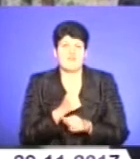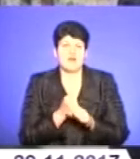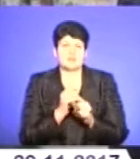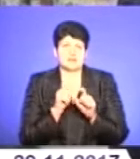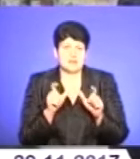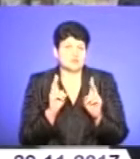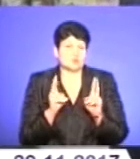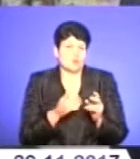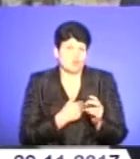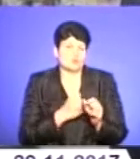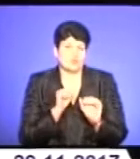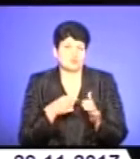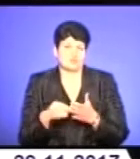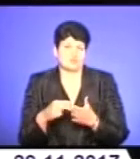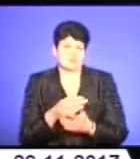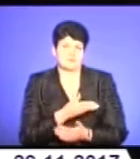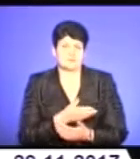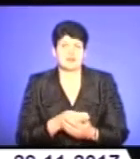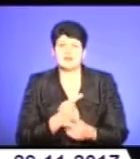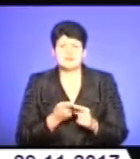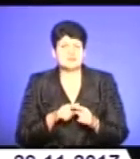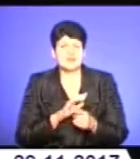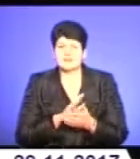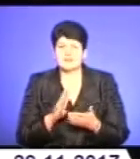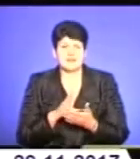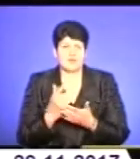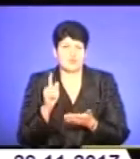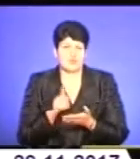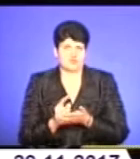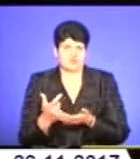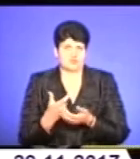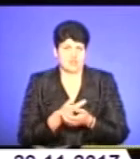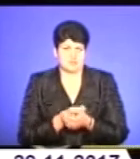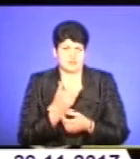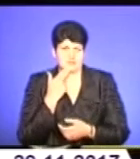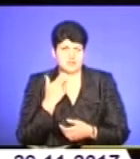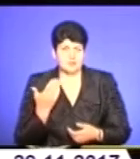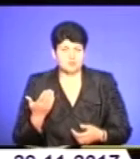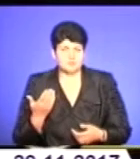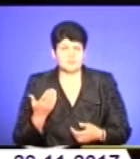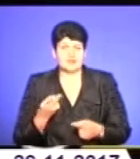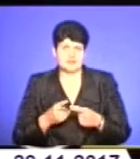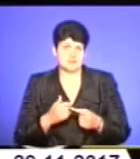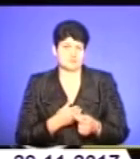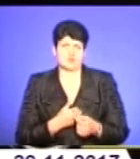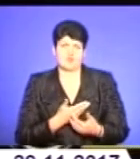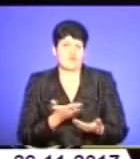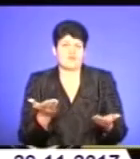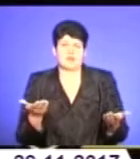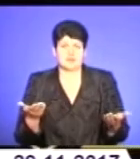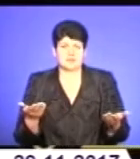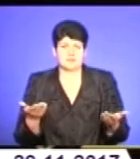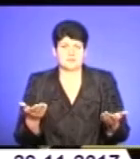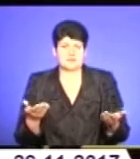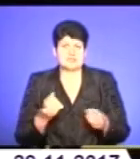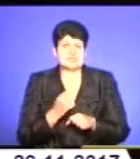потребі кожен може її придбати. Це не є обов'язкове щеплення від грипу, це є добровільне щеплення від грипу,